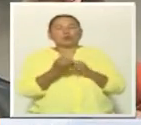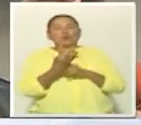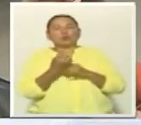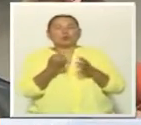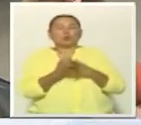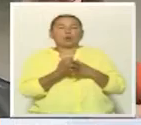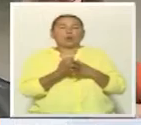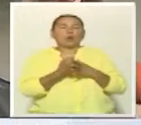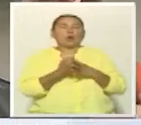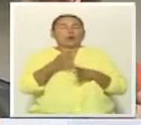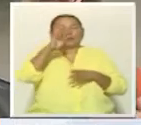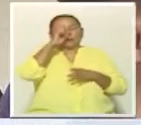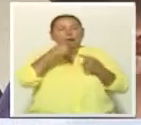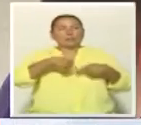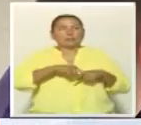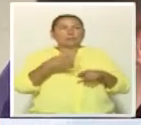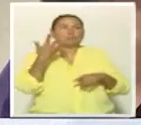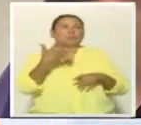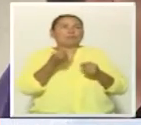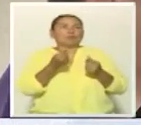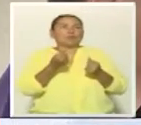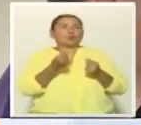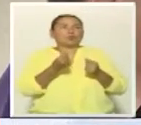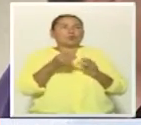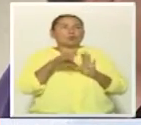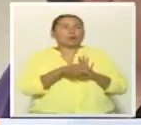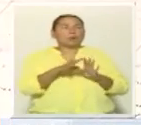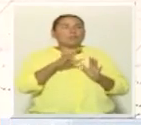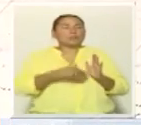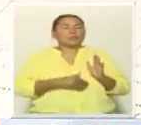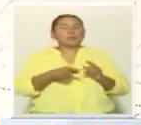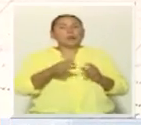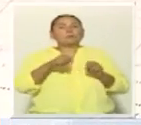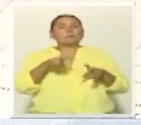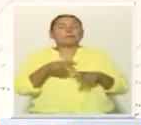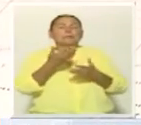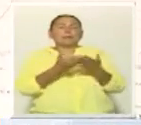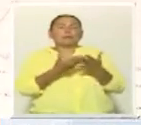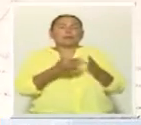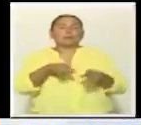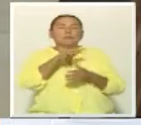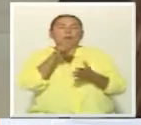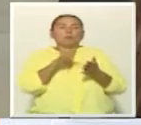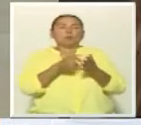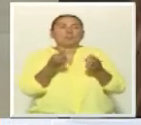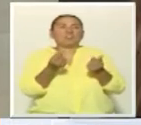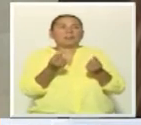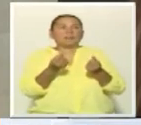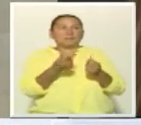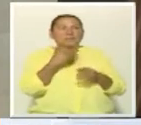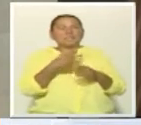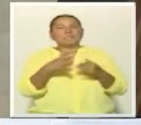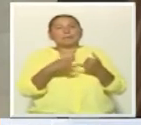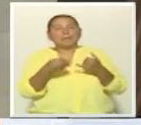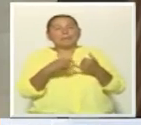14 государственных органов и 5 финансовых учреждений. В частности, специалисты дали консультации по вопросам финансового, земельного